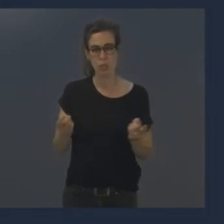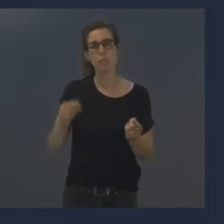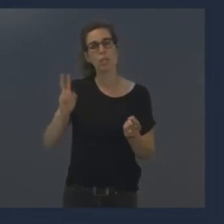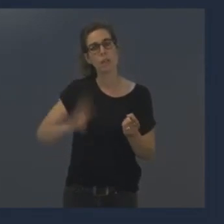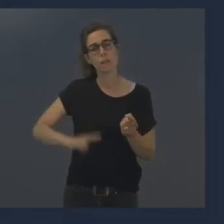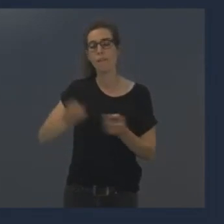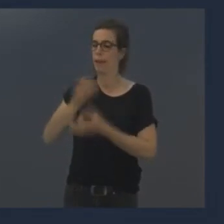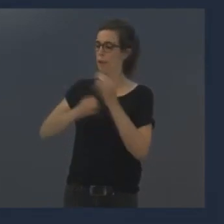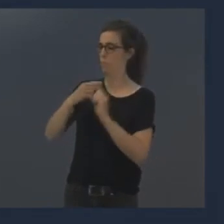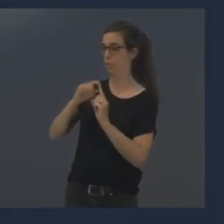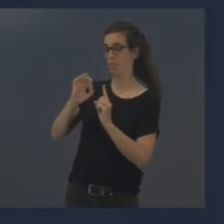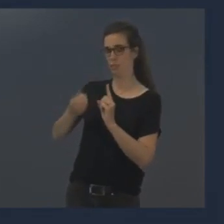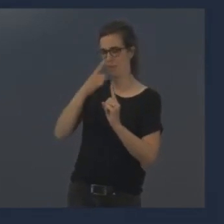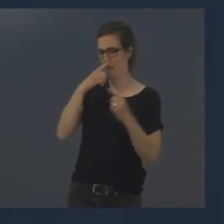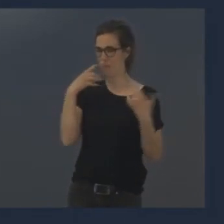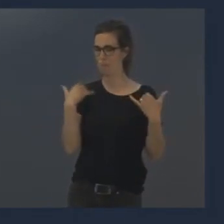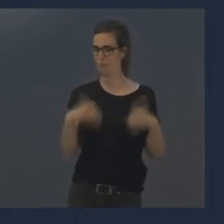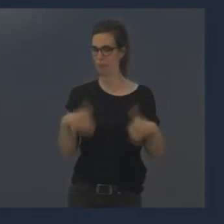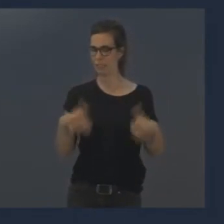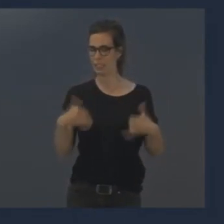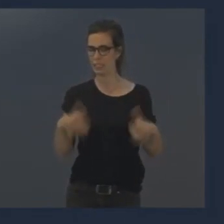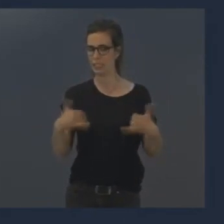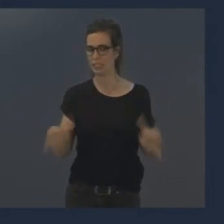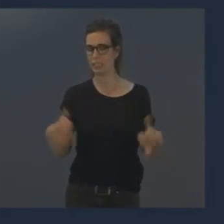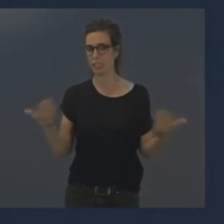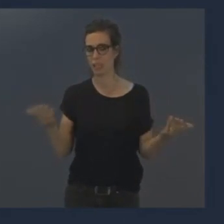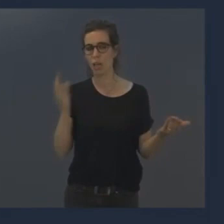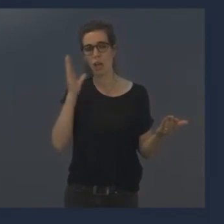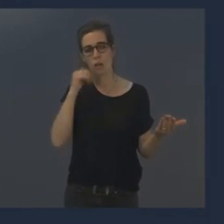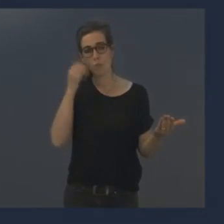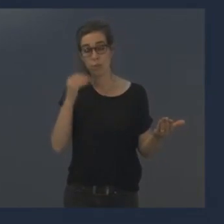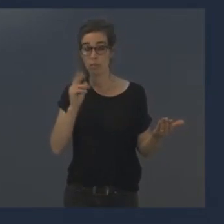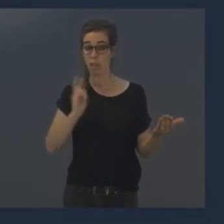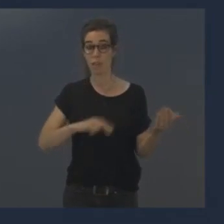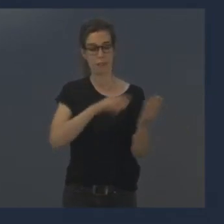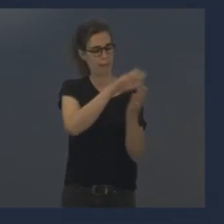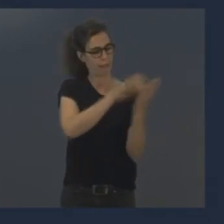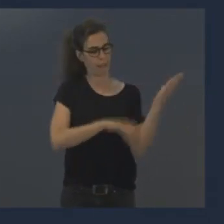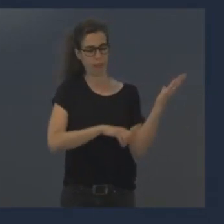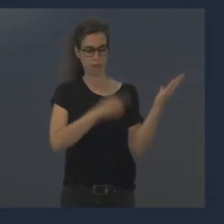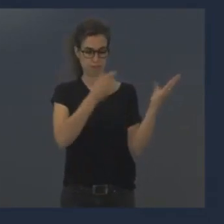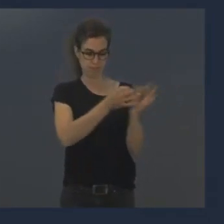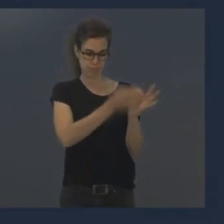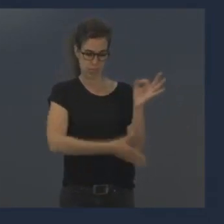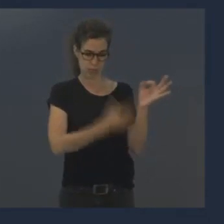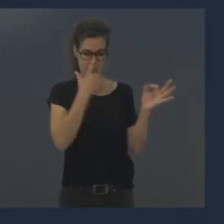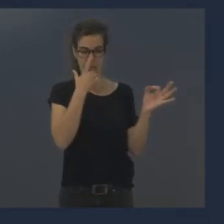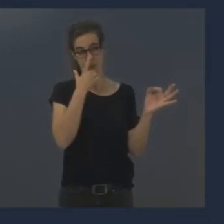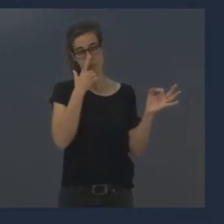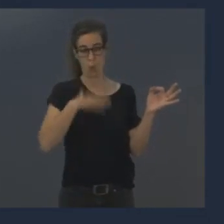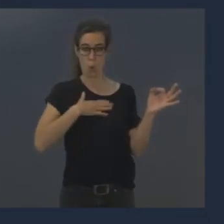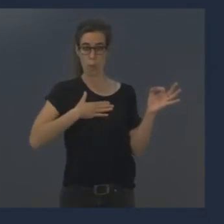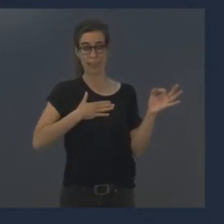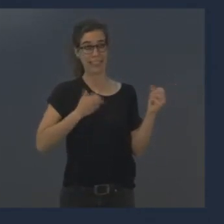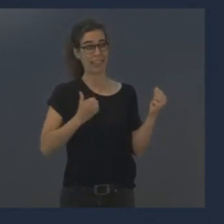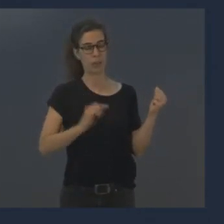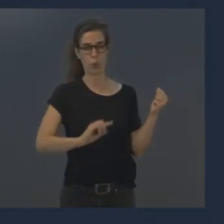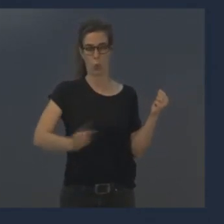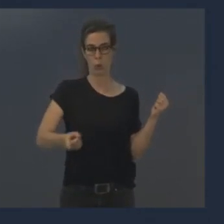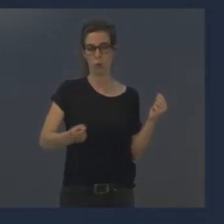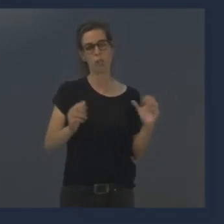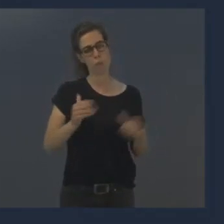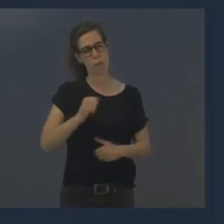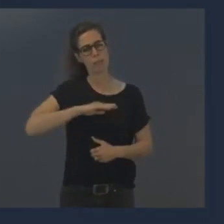mais un goût d'inachevé. Alors, nous regardons sans enthousiasme la délibération, mais avec le sens des responsabilités, et